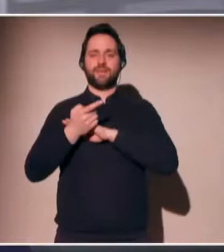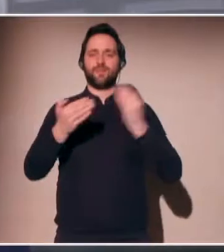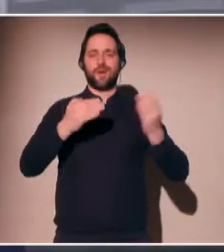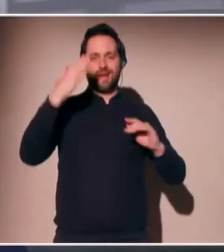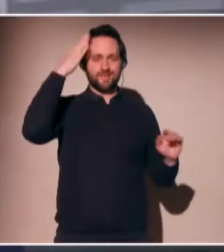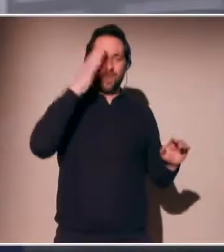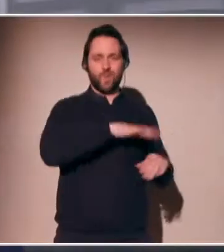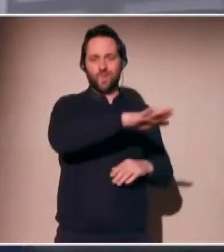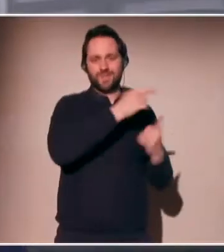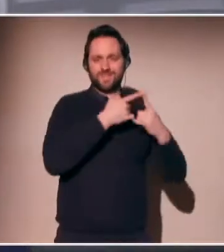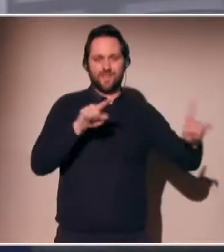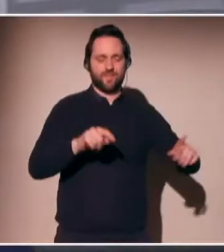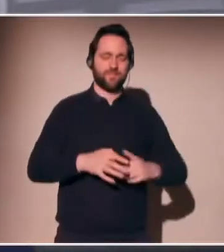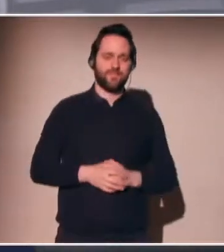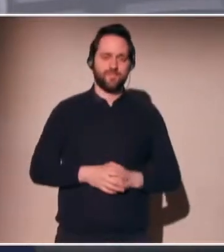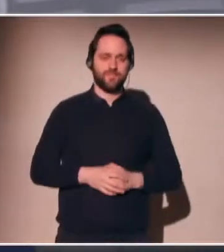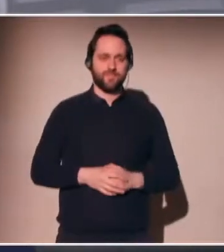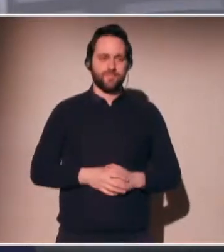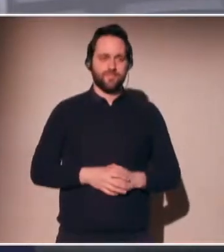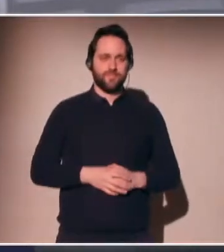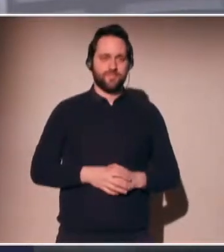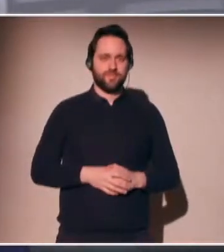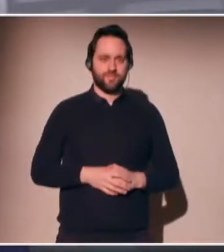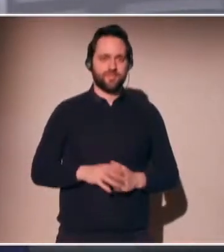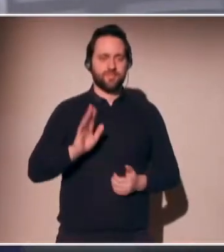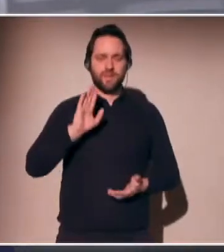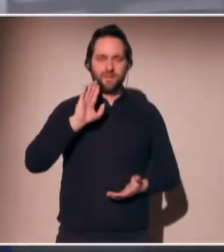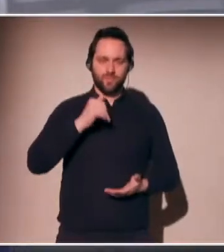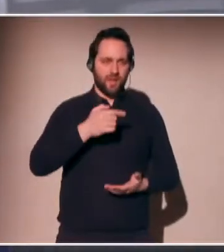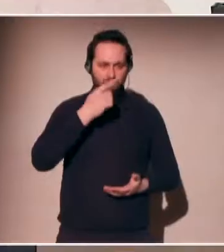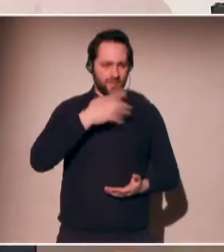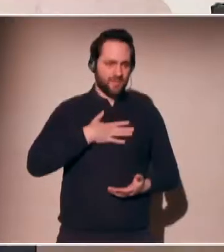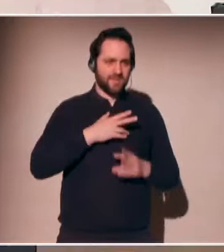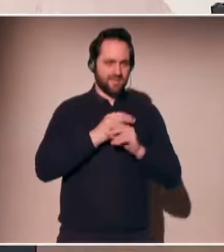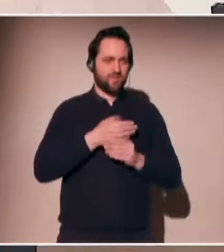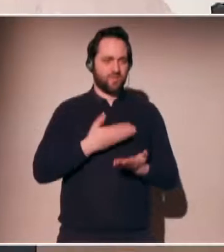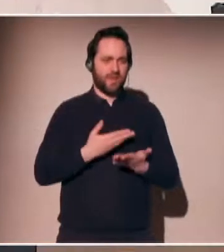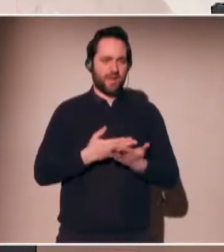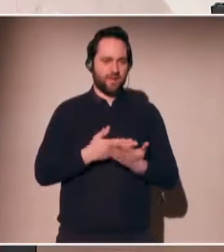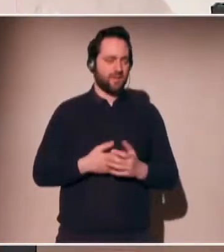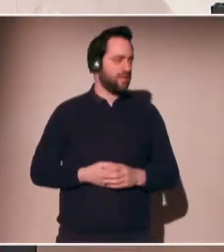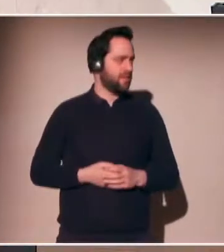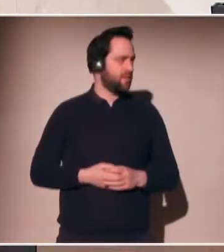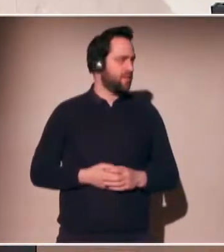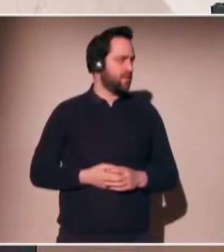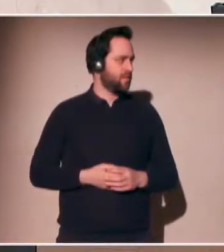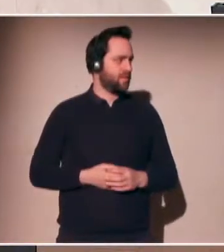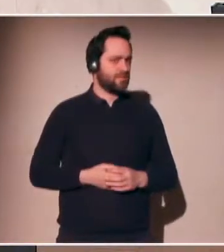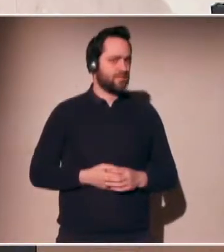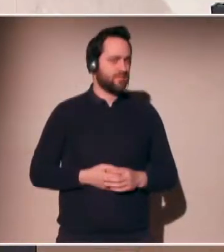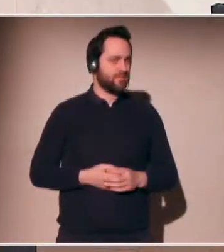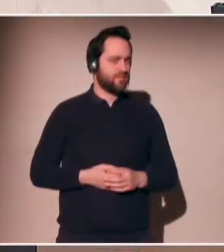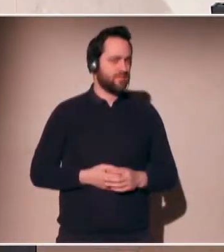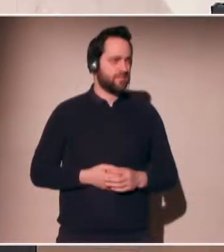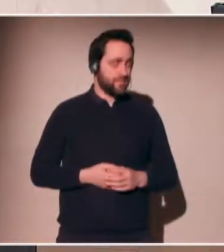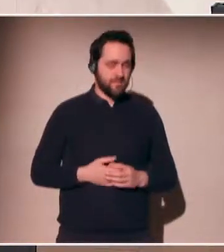Et donc, c'est pour cela que je pense que ça pourrait être une bonne définition. Marie-Paul? I agree with this definition. Je